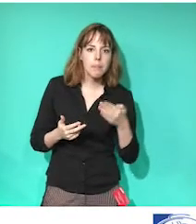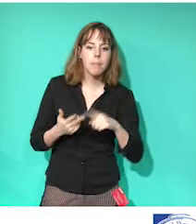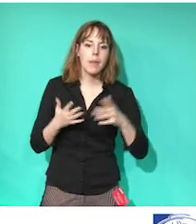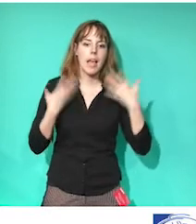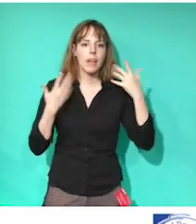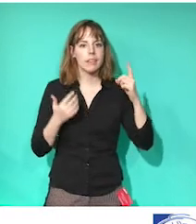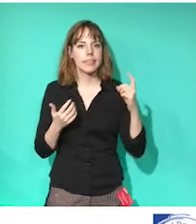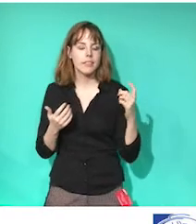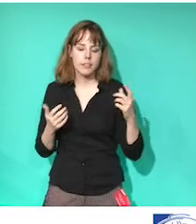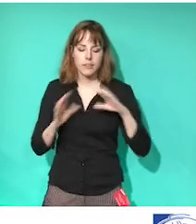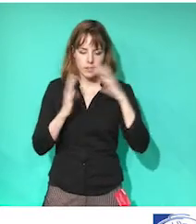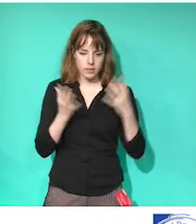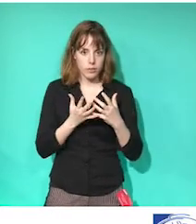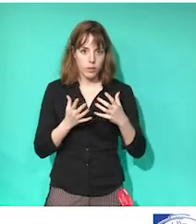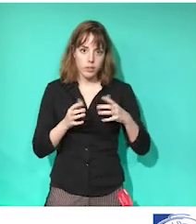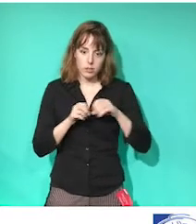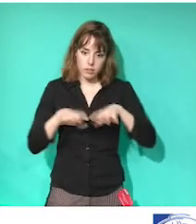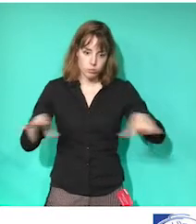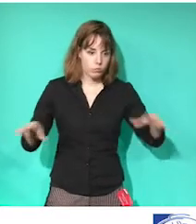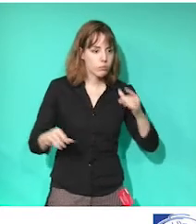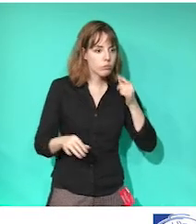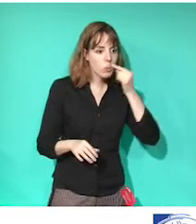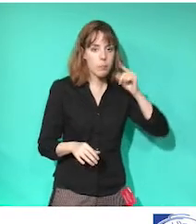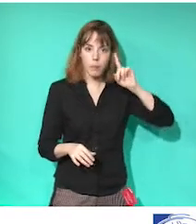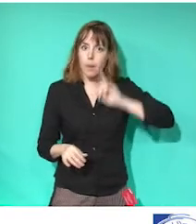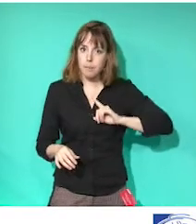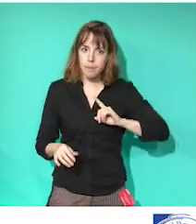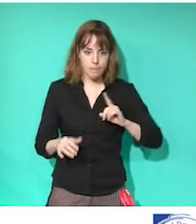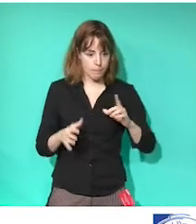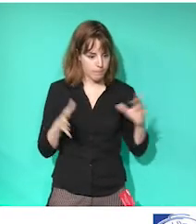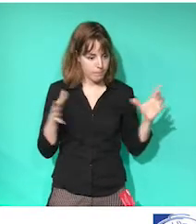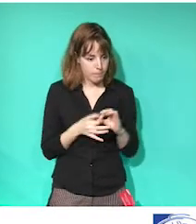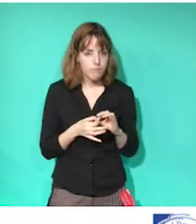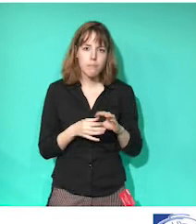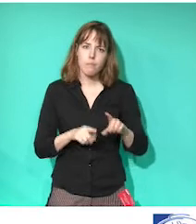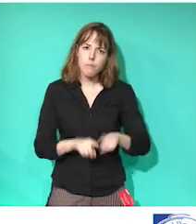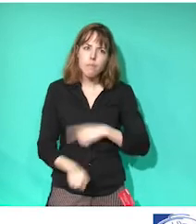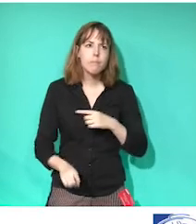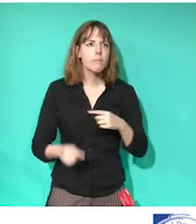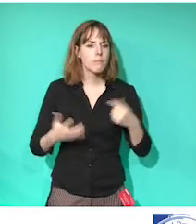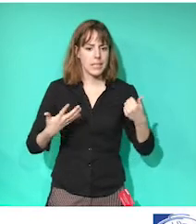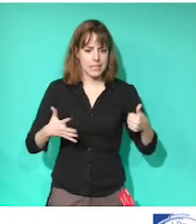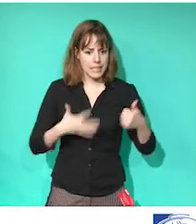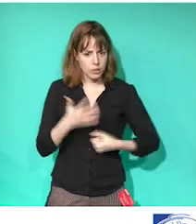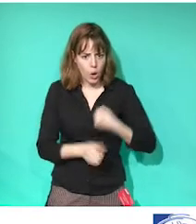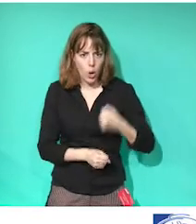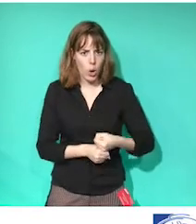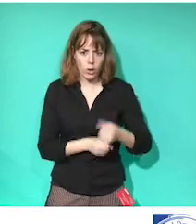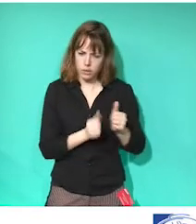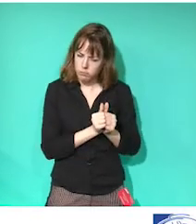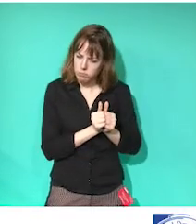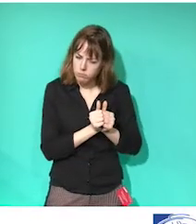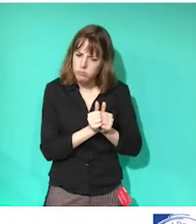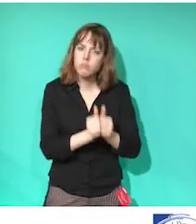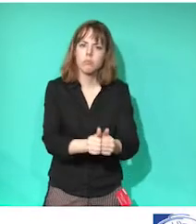sommes 13 réseaux de femmes et d'hommes, sont des réseaux mixtes, qui travaillent ensemble depuis maintenant 16 ans, dont vous voyez, c'est quand même un sujet sur